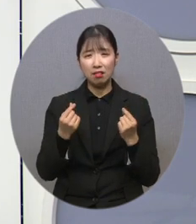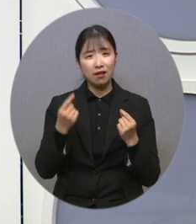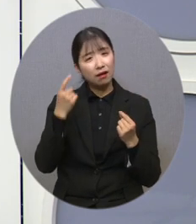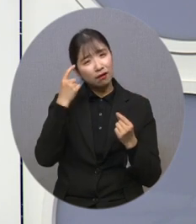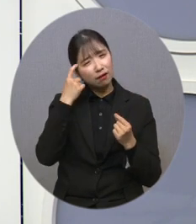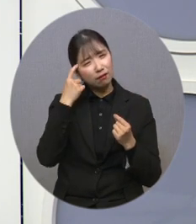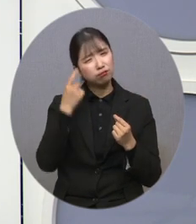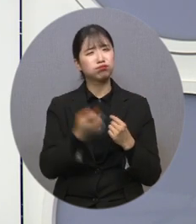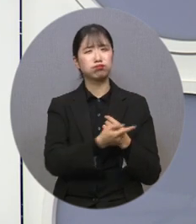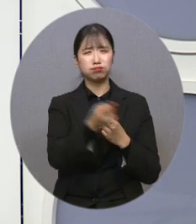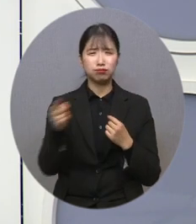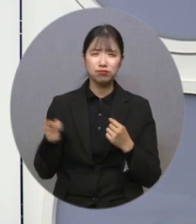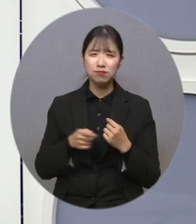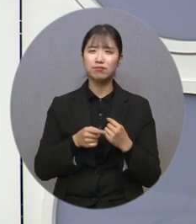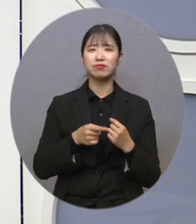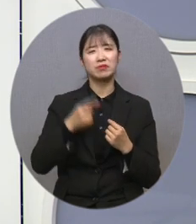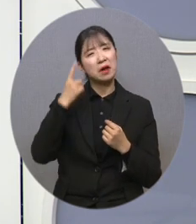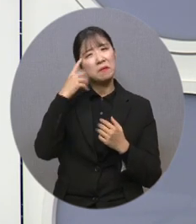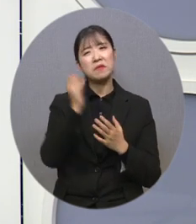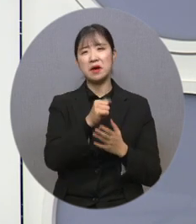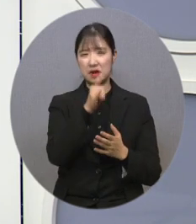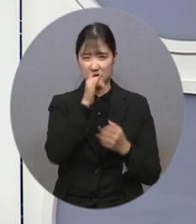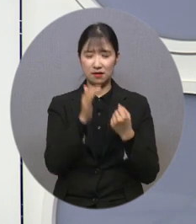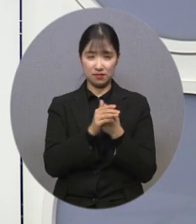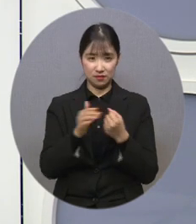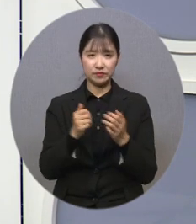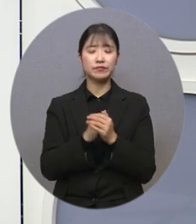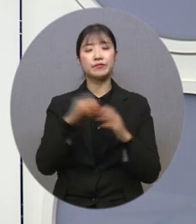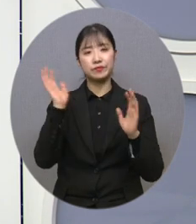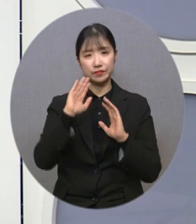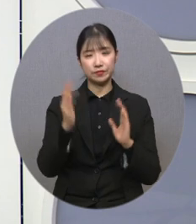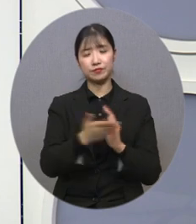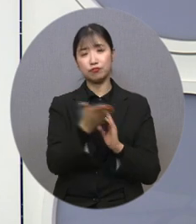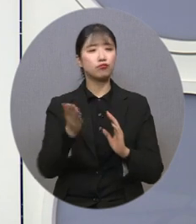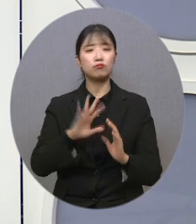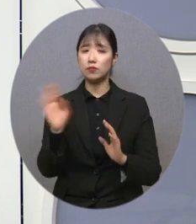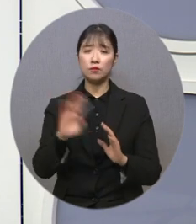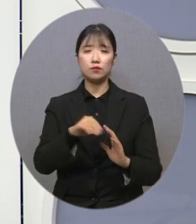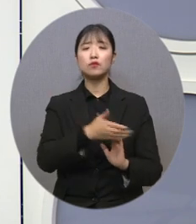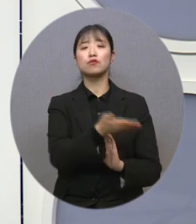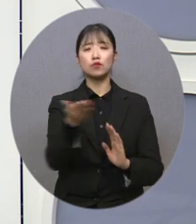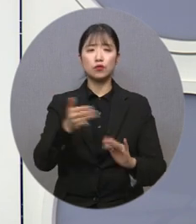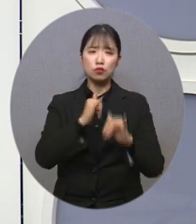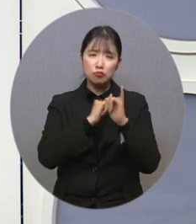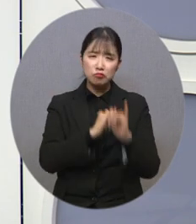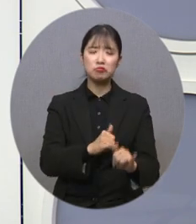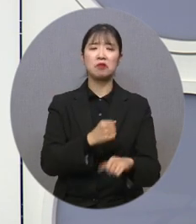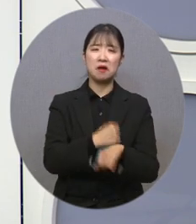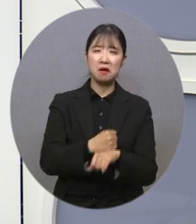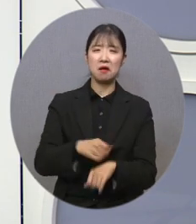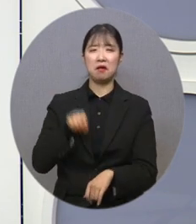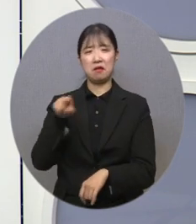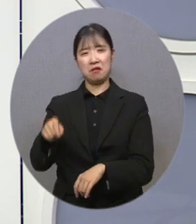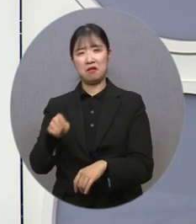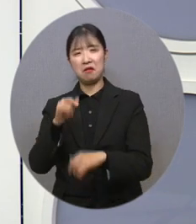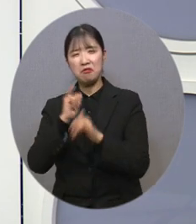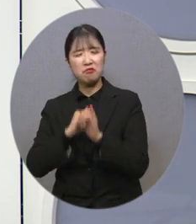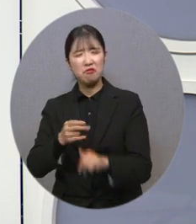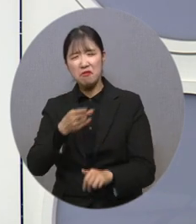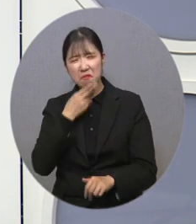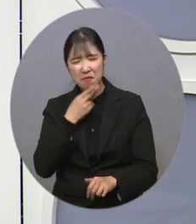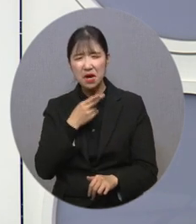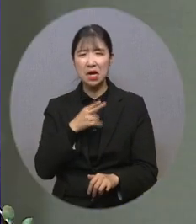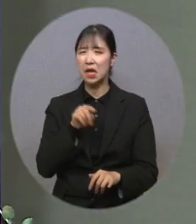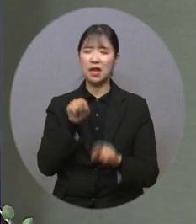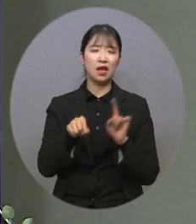개념이 좀 있는 것 같아요. 그래서 저는 학생들에게 우수한 학생이다, 우수하지 않은 학생이다 이런 말을 쓰는 걸